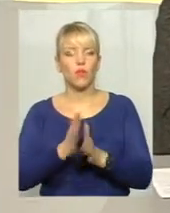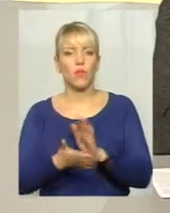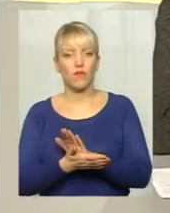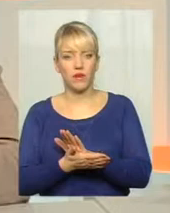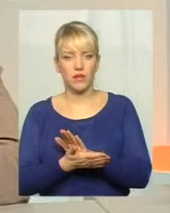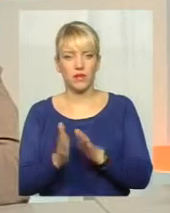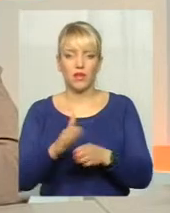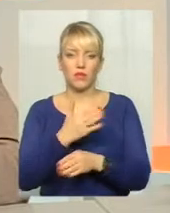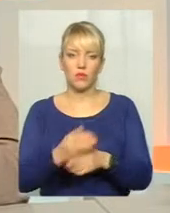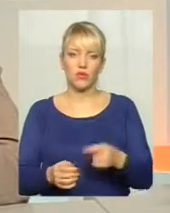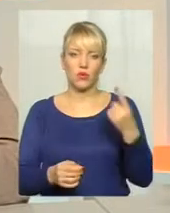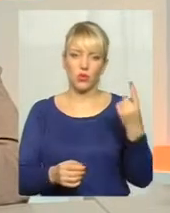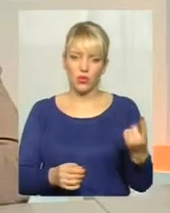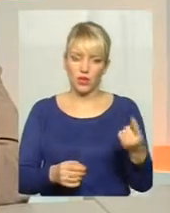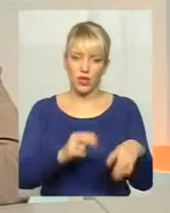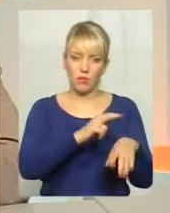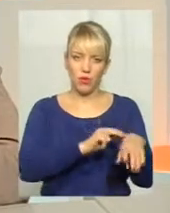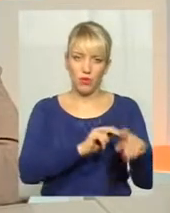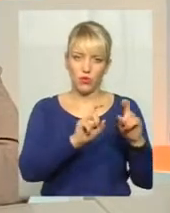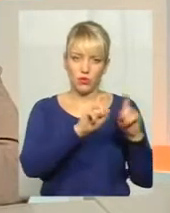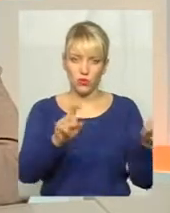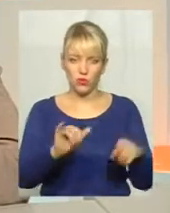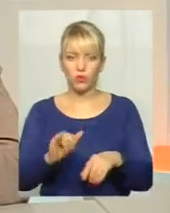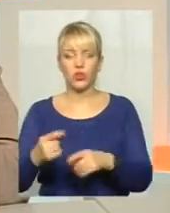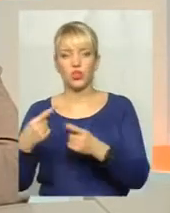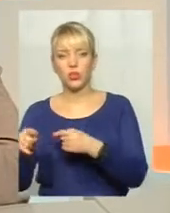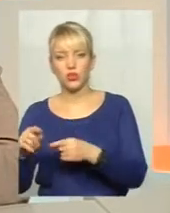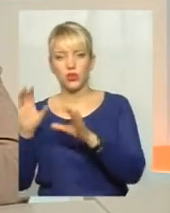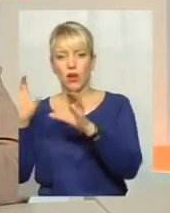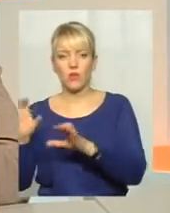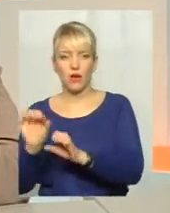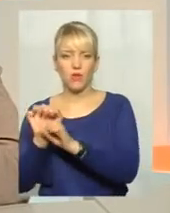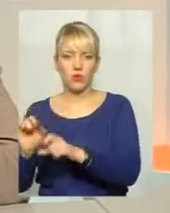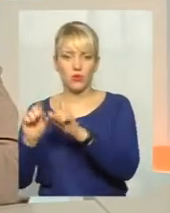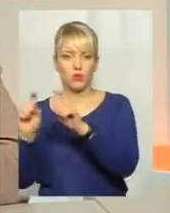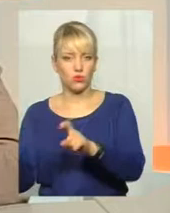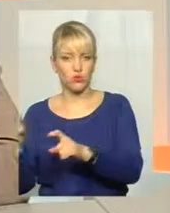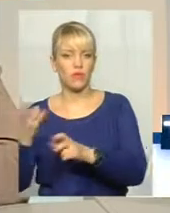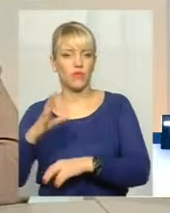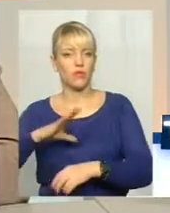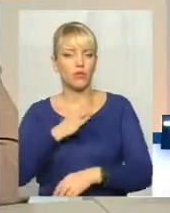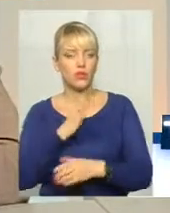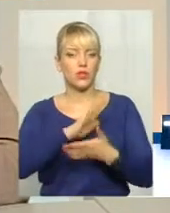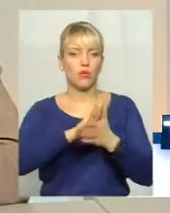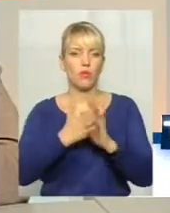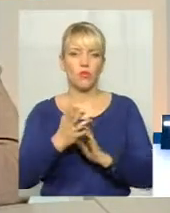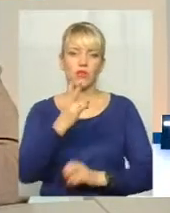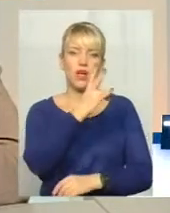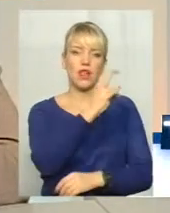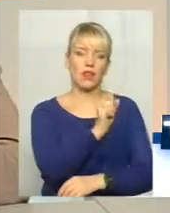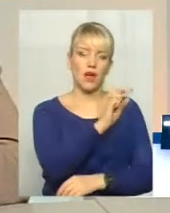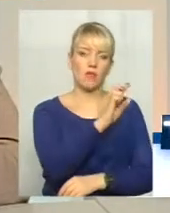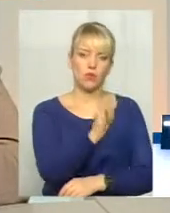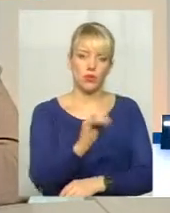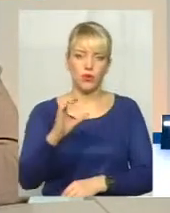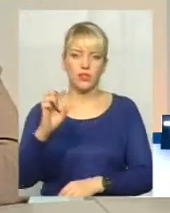мала бути домовленість між однією правоохоронною структурою і іншою правоохоронною структурою. Тобто мала бути домовленість між НАБУ і СБУ, що в